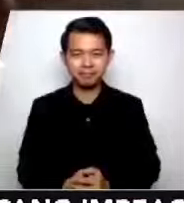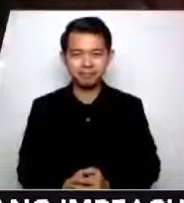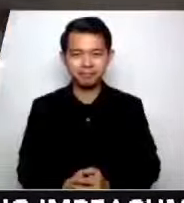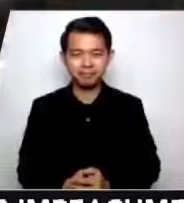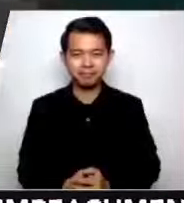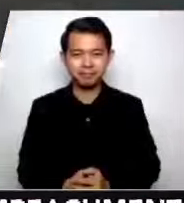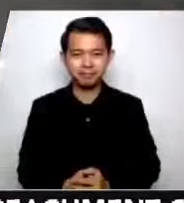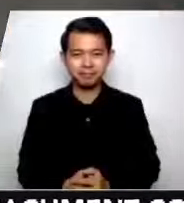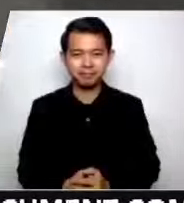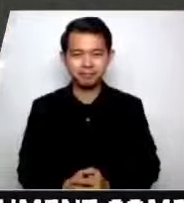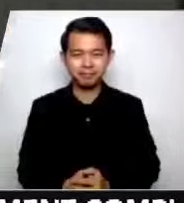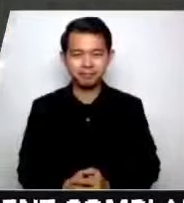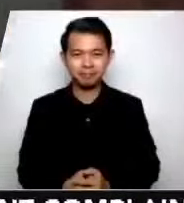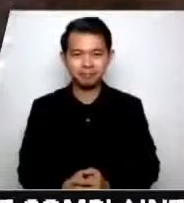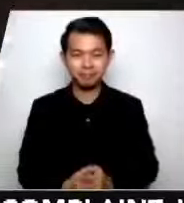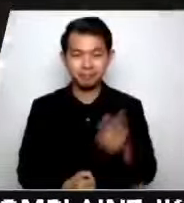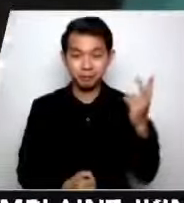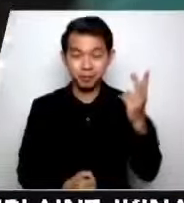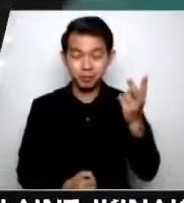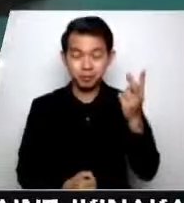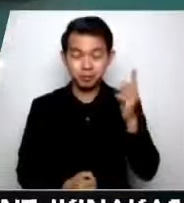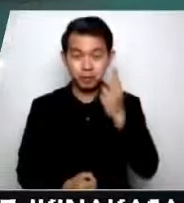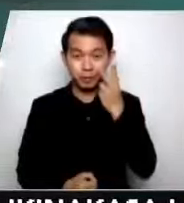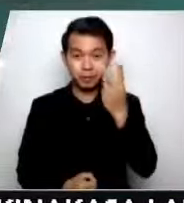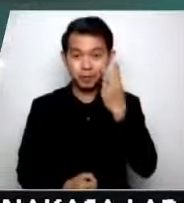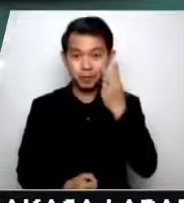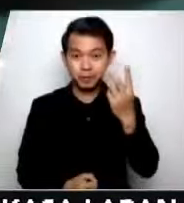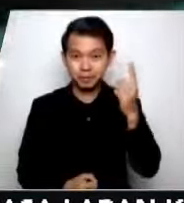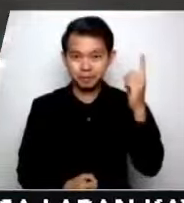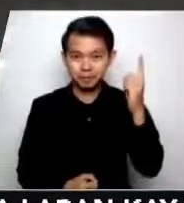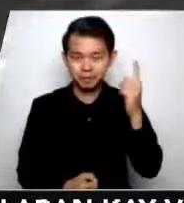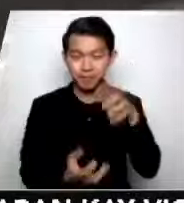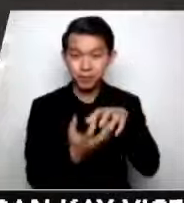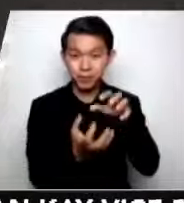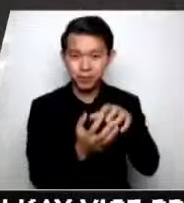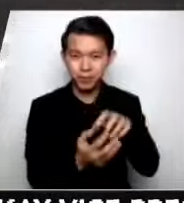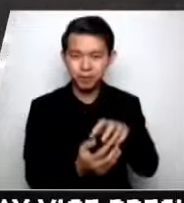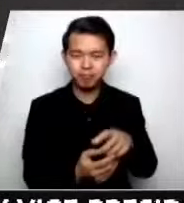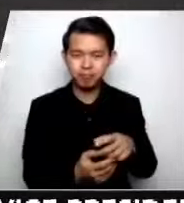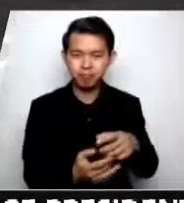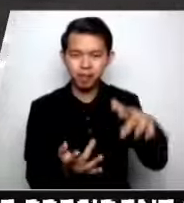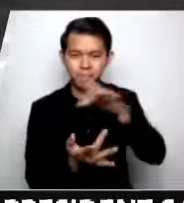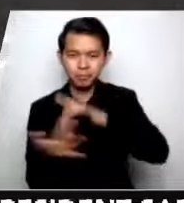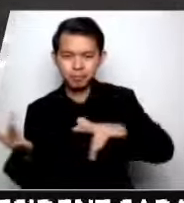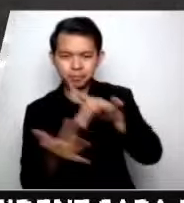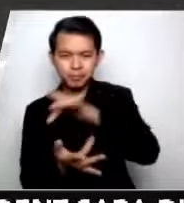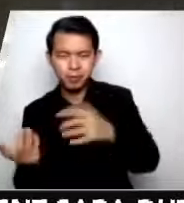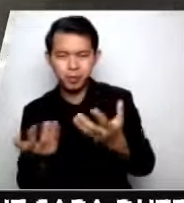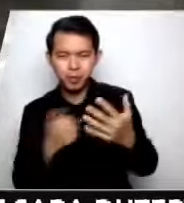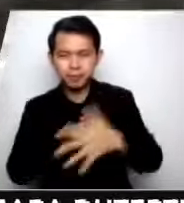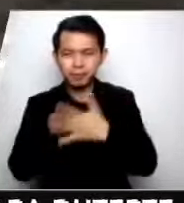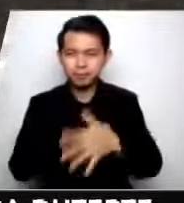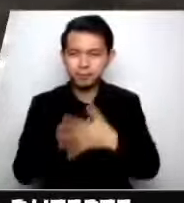Kagat-kagat ang dahon. Naglilibot ang asong ito sa beach sa Dawin, Negros Oriental.